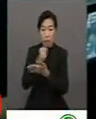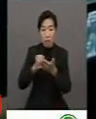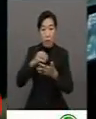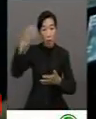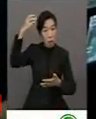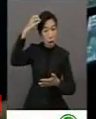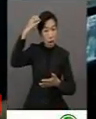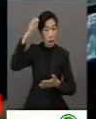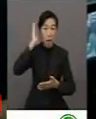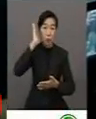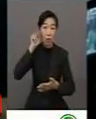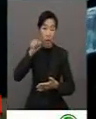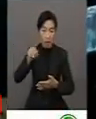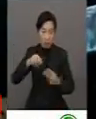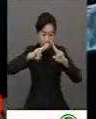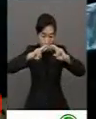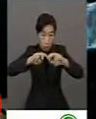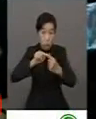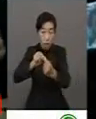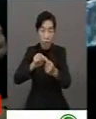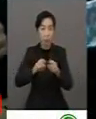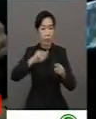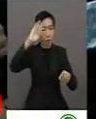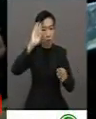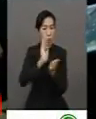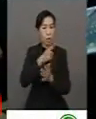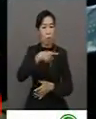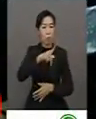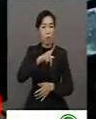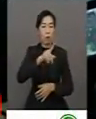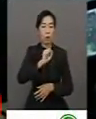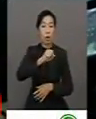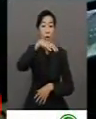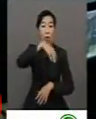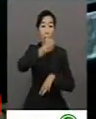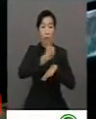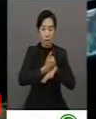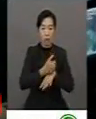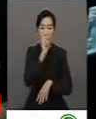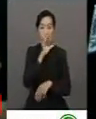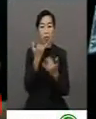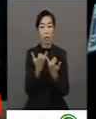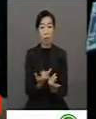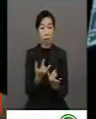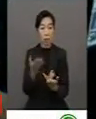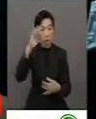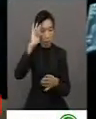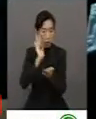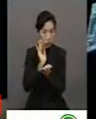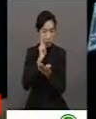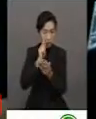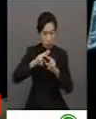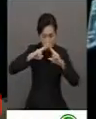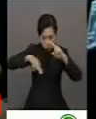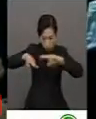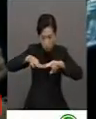ำรวจโทสมหมายกองวิสัยสุขผู้บัญชาการตำรวจปราบปรามยาเสพติดเปิดเผยค่ะว่าขณะนี้การดำเนินการของตำรวจอยู่ระหว่างการติด